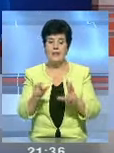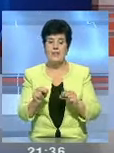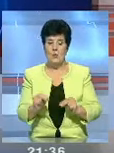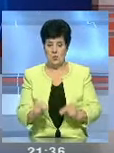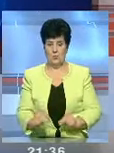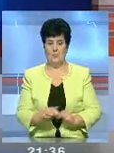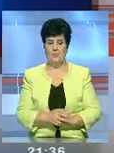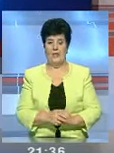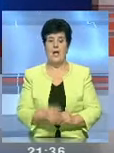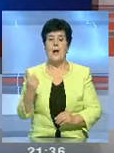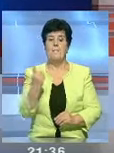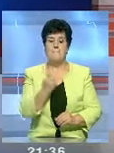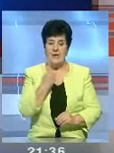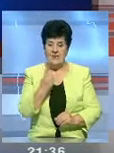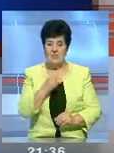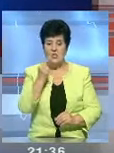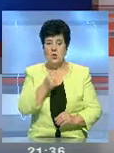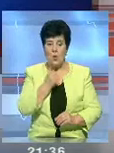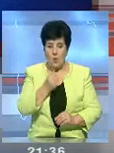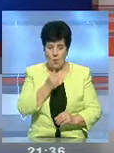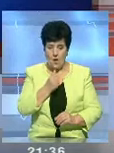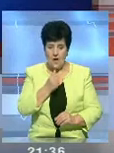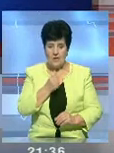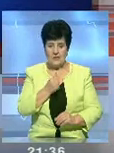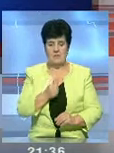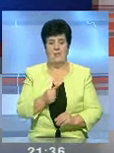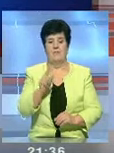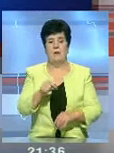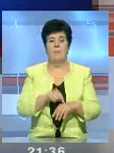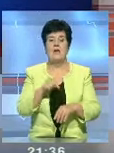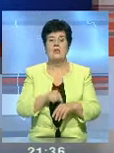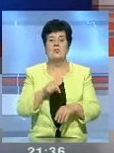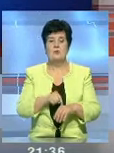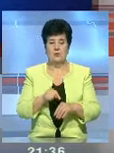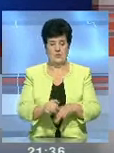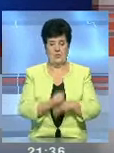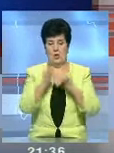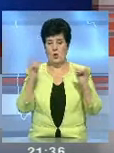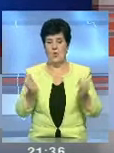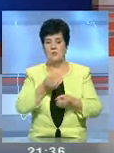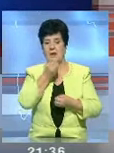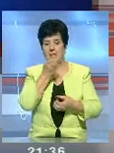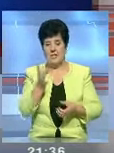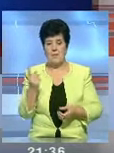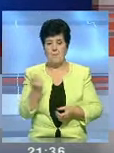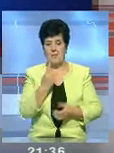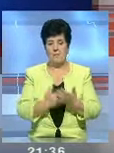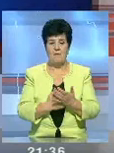в первый же год вы почувствуете рост благосостояния. Первое, за счет повышения